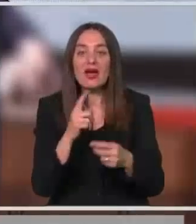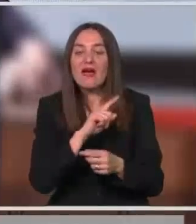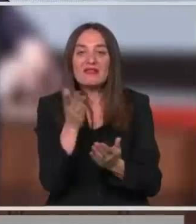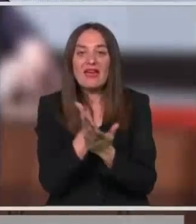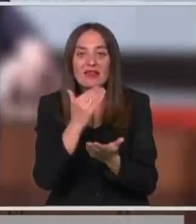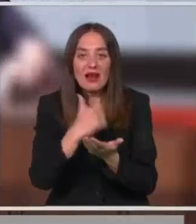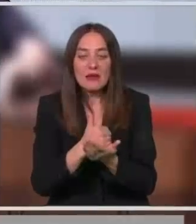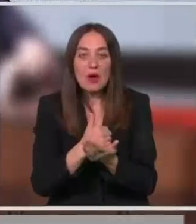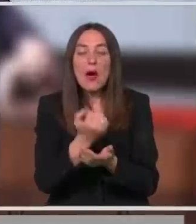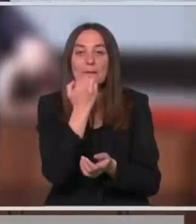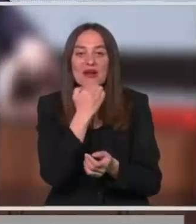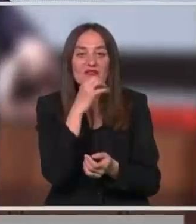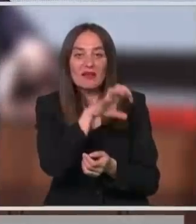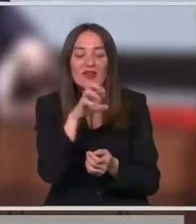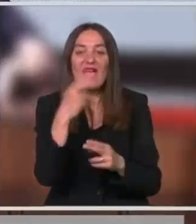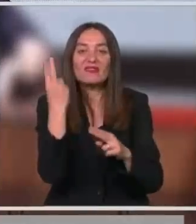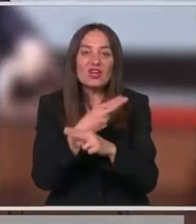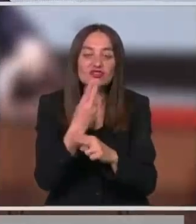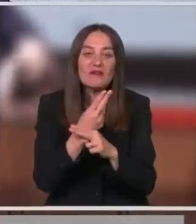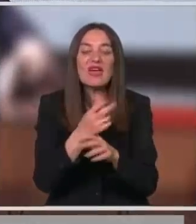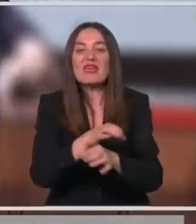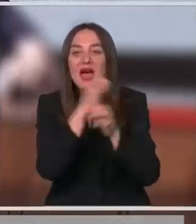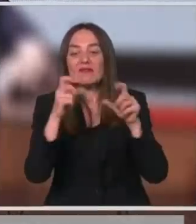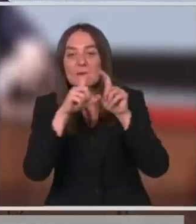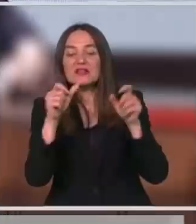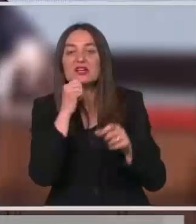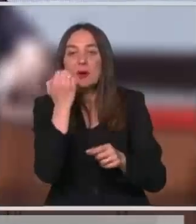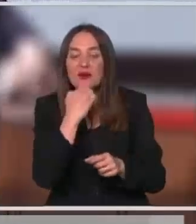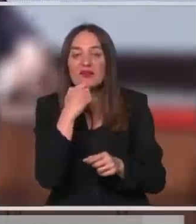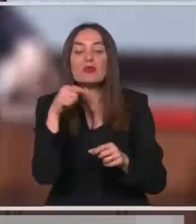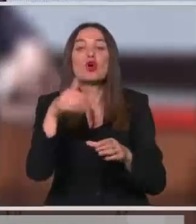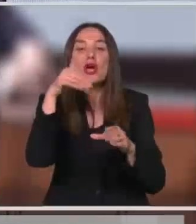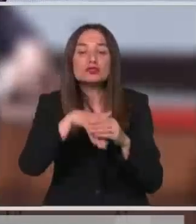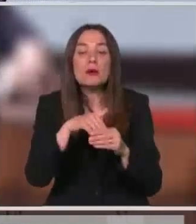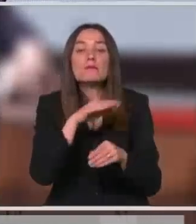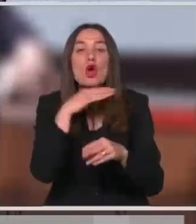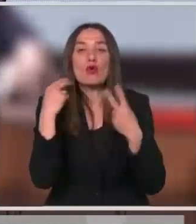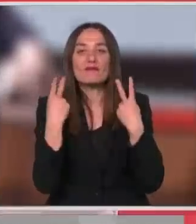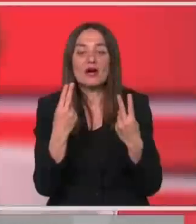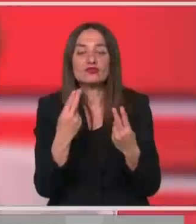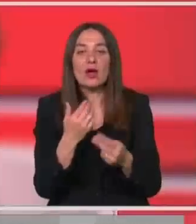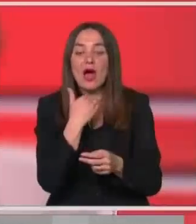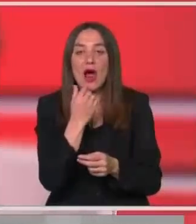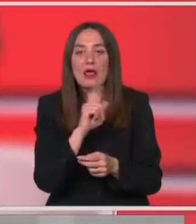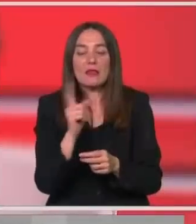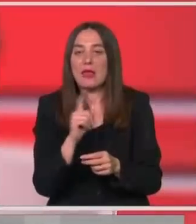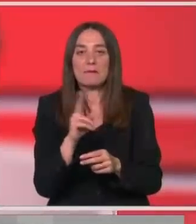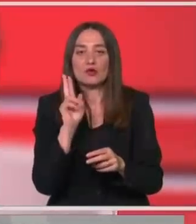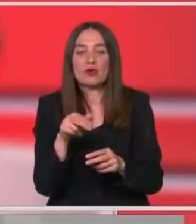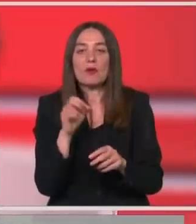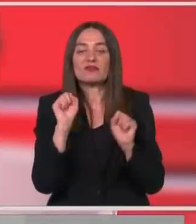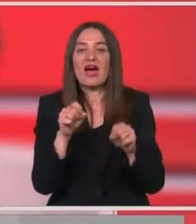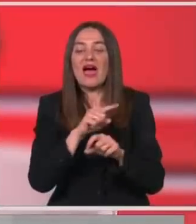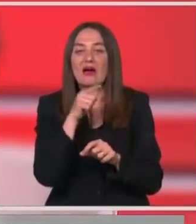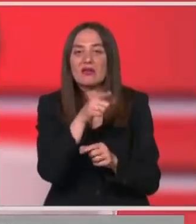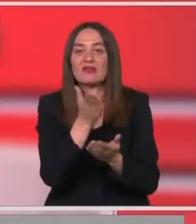delimo privredne subjekte na državne, odnosno javna preduzeća i privatna. To je suštinski jako važno. Pa dobro, ali ne možemo da ih ne delimo. Pa,